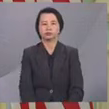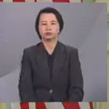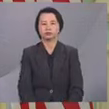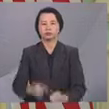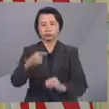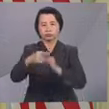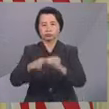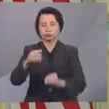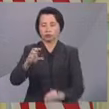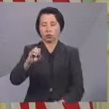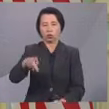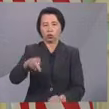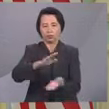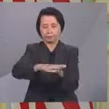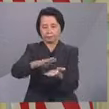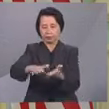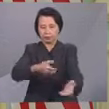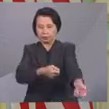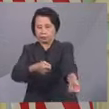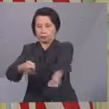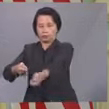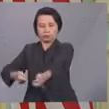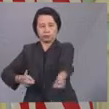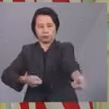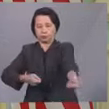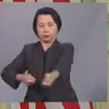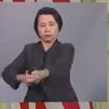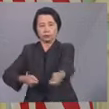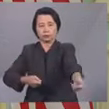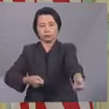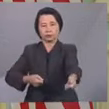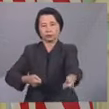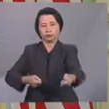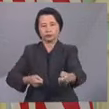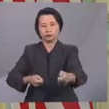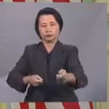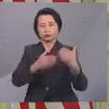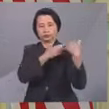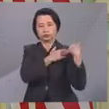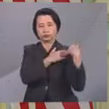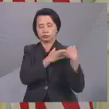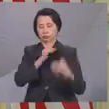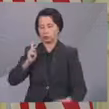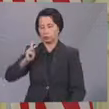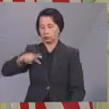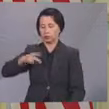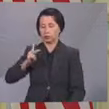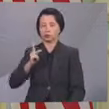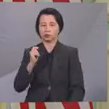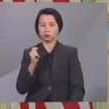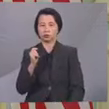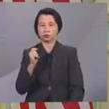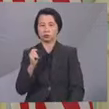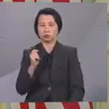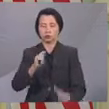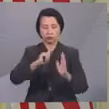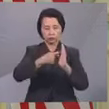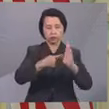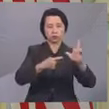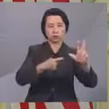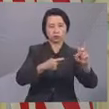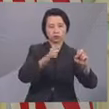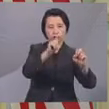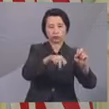Mengenai ops sanitasi awam di bawah kawal selia KPKT, sejak 30